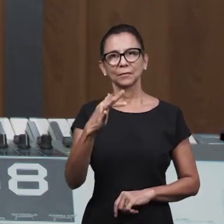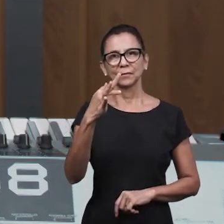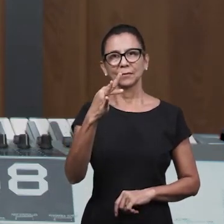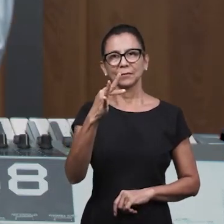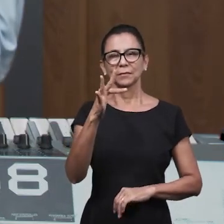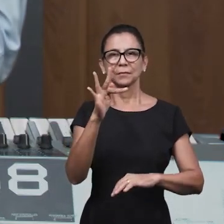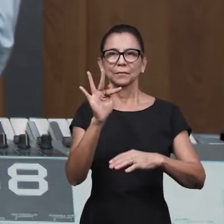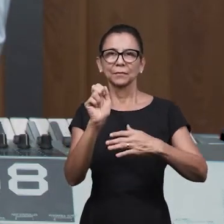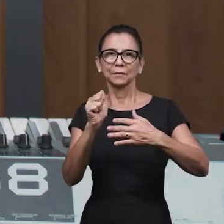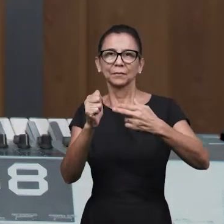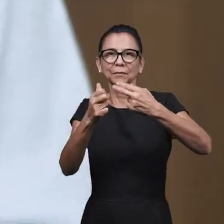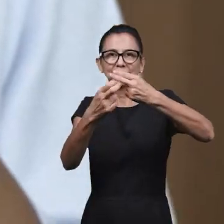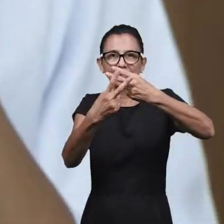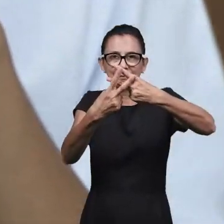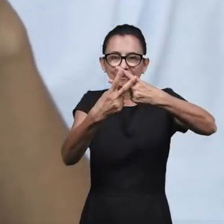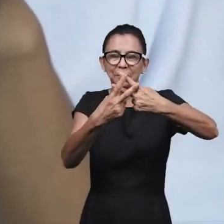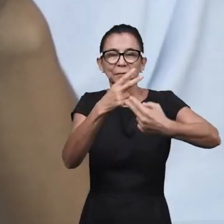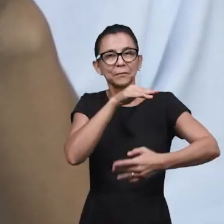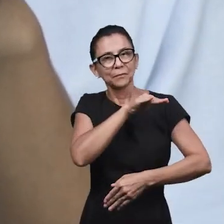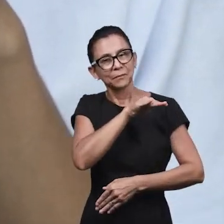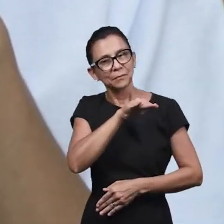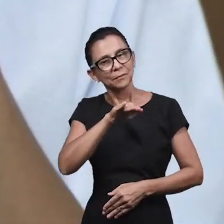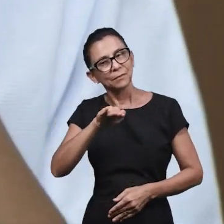Après, le fa dièse.